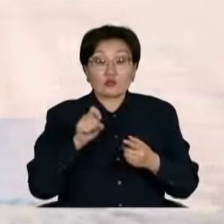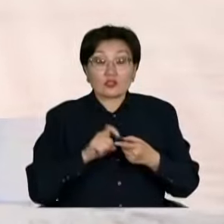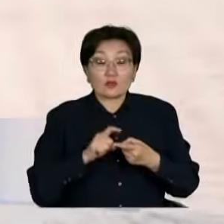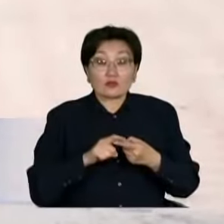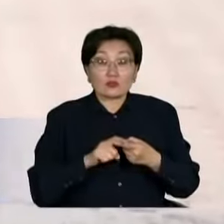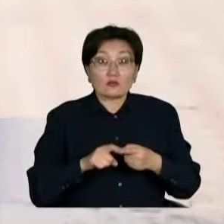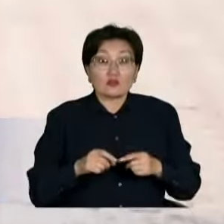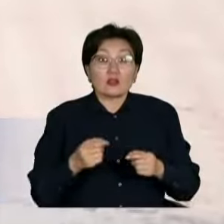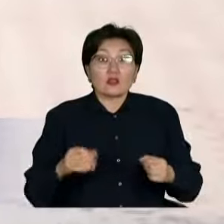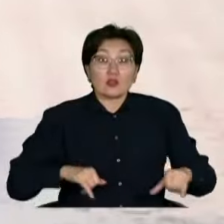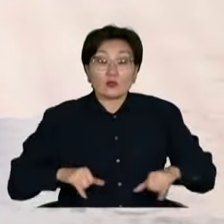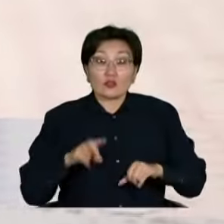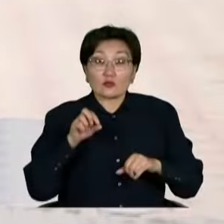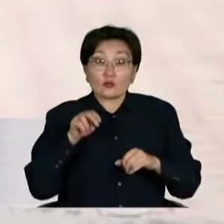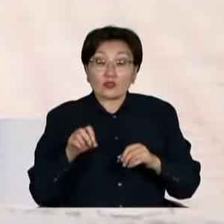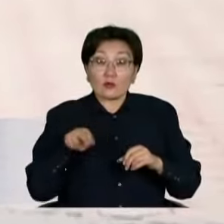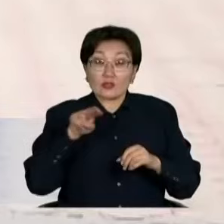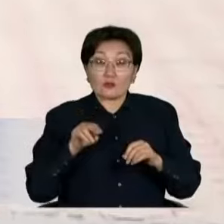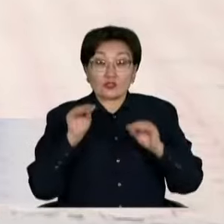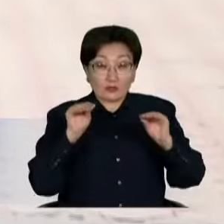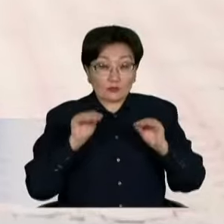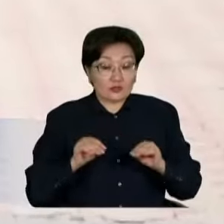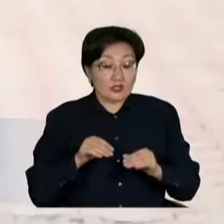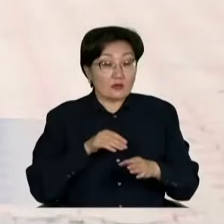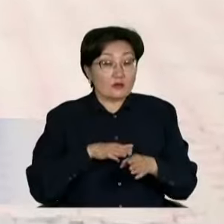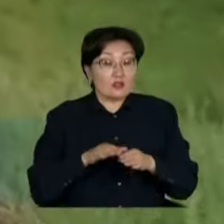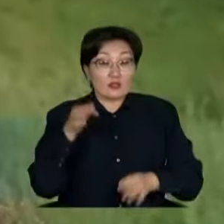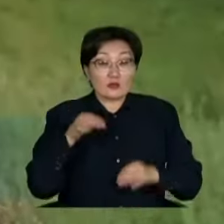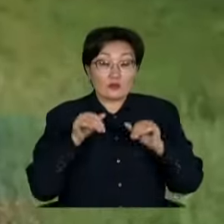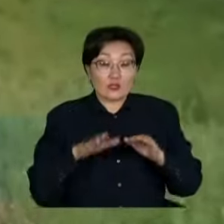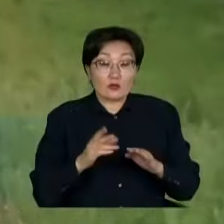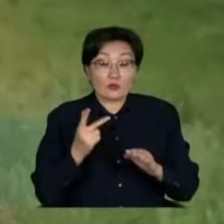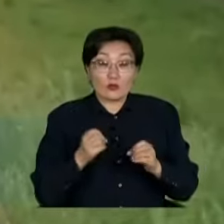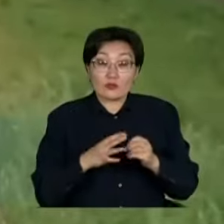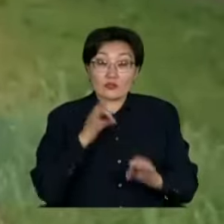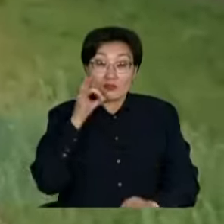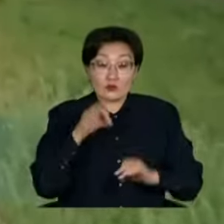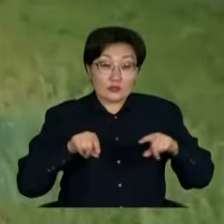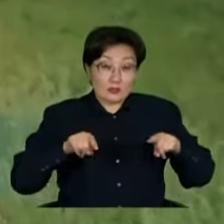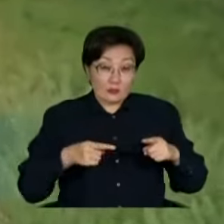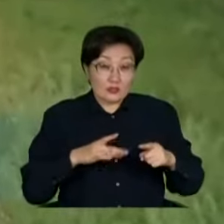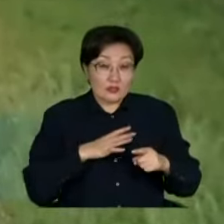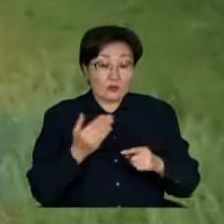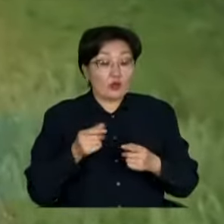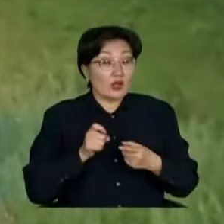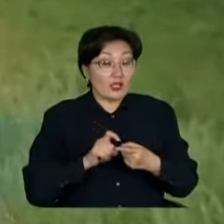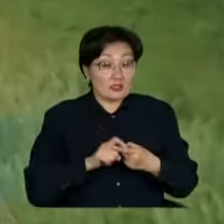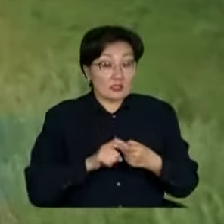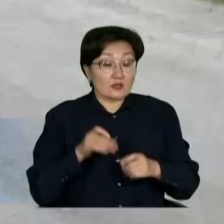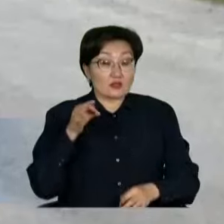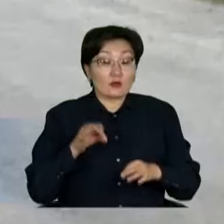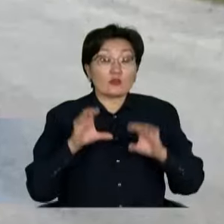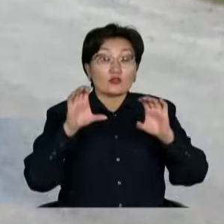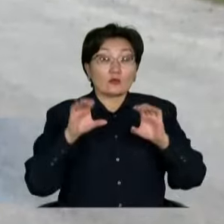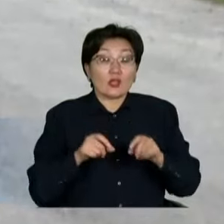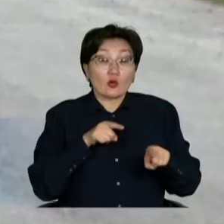ұсақ бұзақылық бабымен әкімшілік хаттама толтырылып, соттың шешімімен 15 тәулікке қамауға алынды. Сондай-ақ оған қатысты қылмыстық